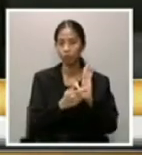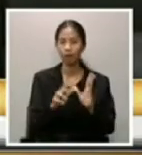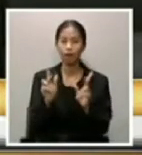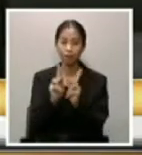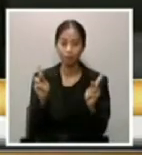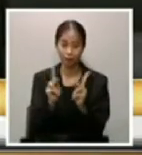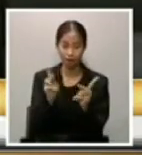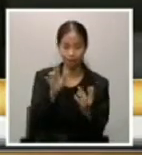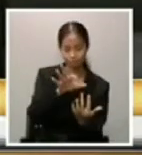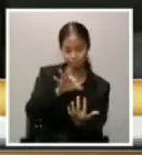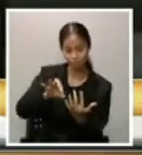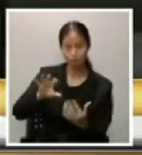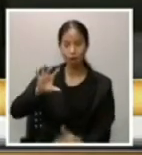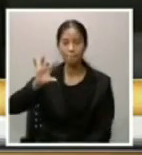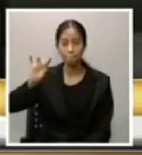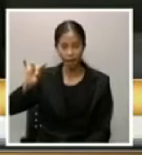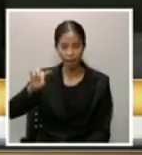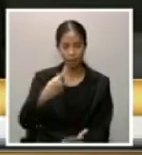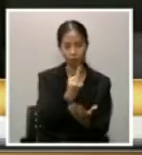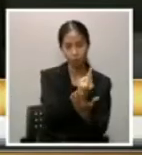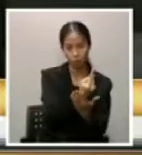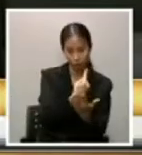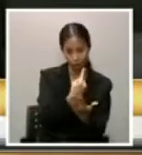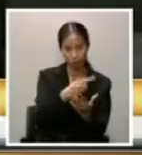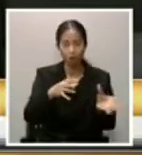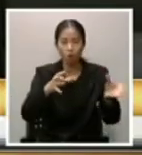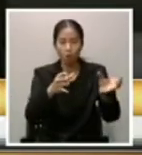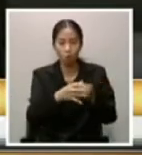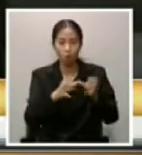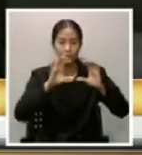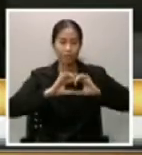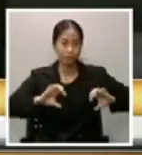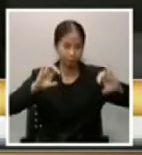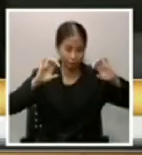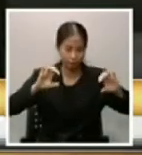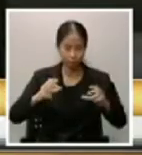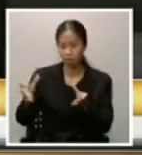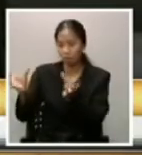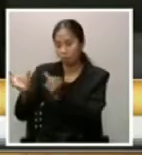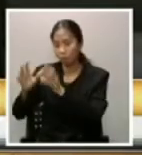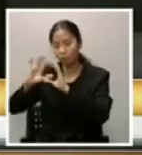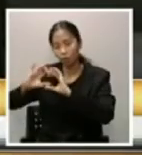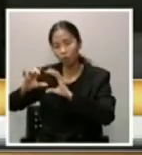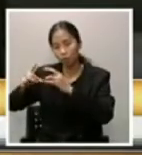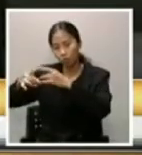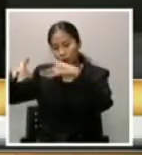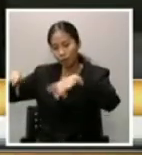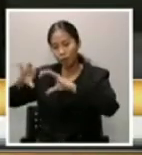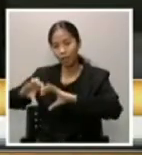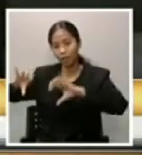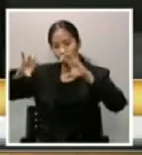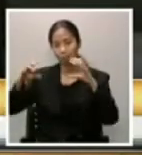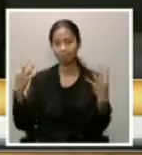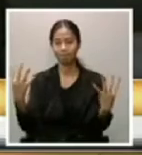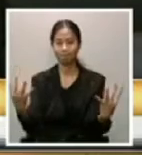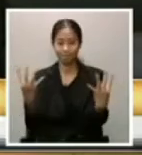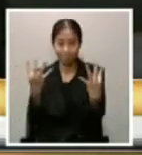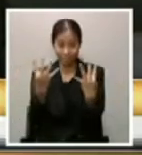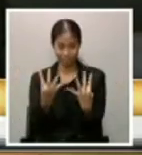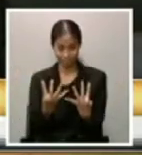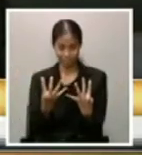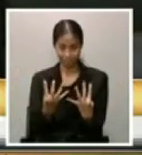นที่เป็นตัวแทนจากพรรคร่วมฝ่ายรัฐบาลและพรรคร่วมฝ่ายค้านฝากละ4พรรคการเมืองที่มีจ